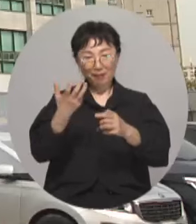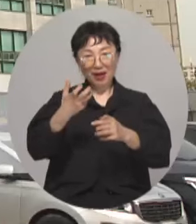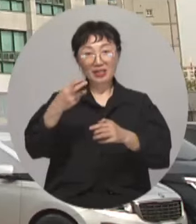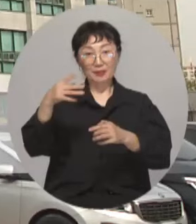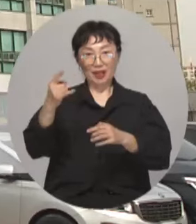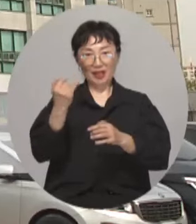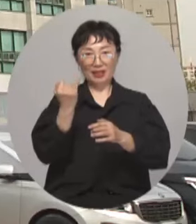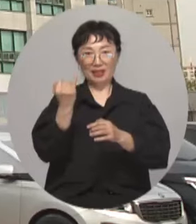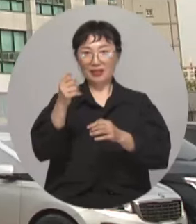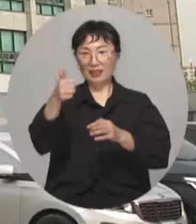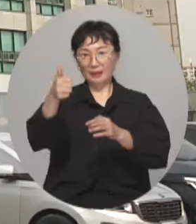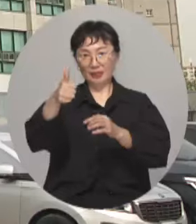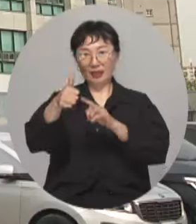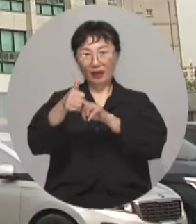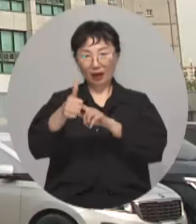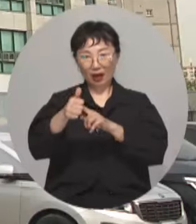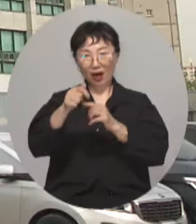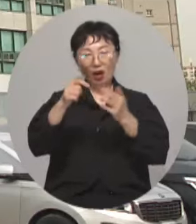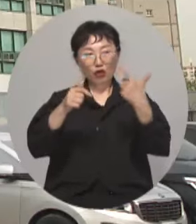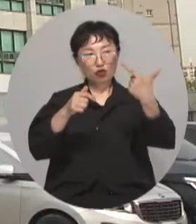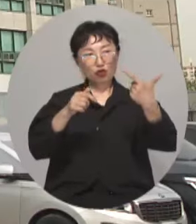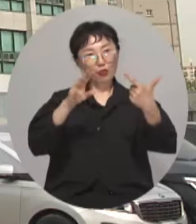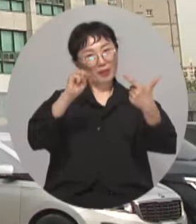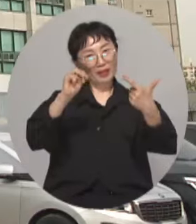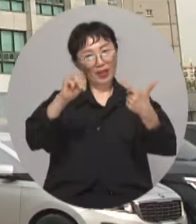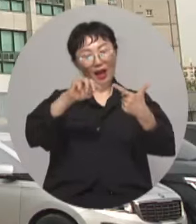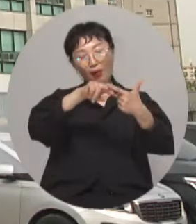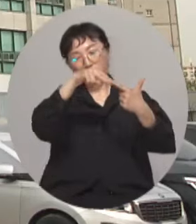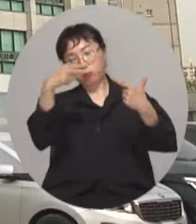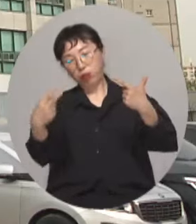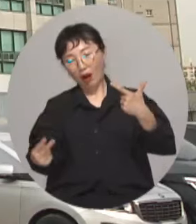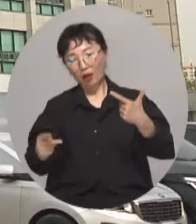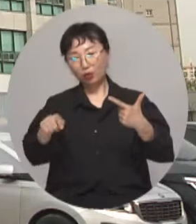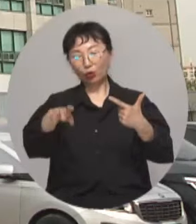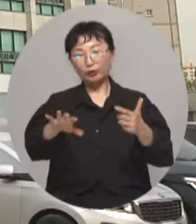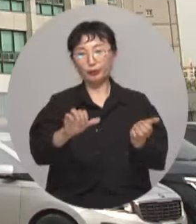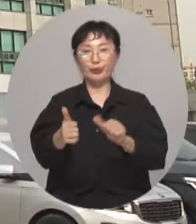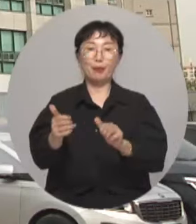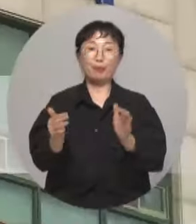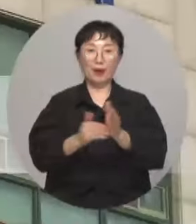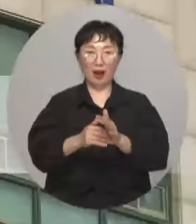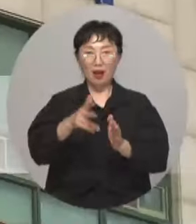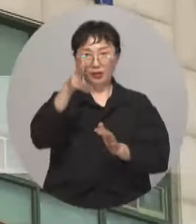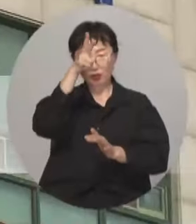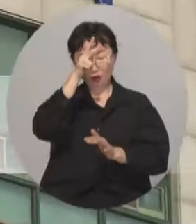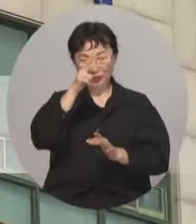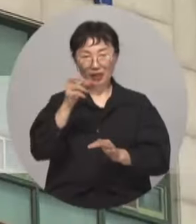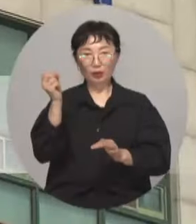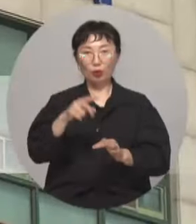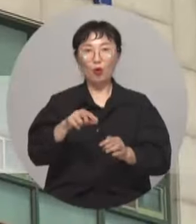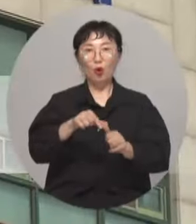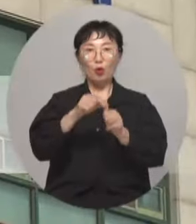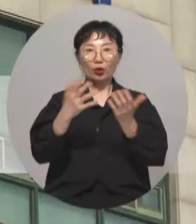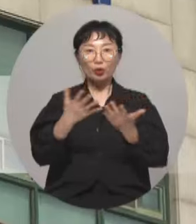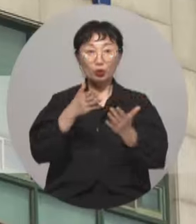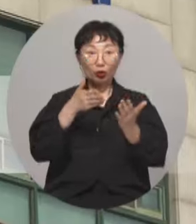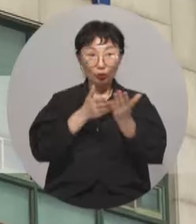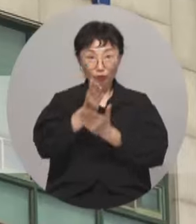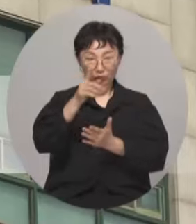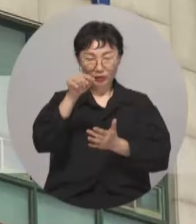일용직 노동자가 6m 아래로 추락해 현장에서 숨졌습니다 경찰과 고용노동부는 해당 사고